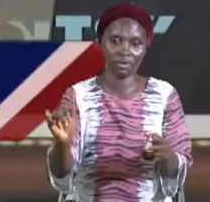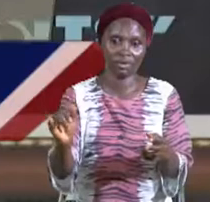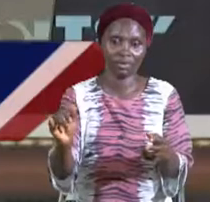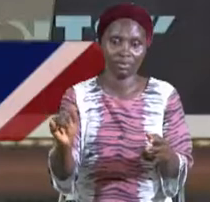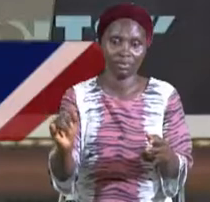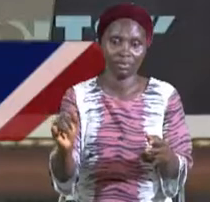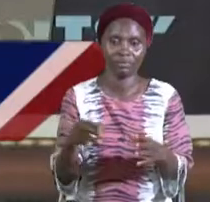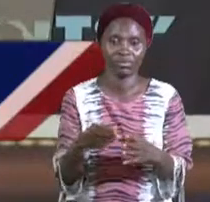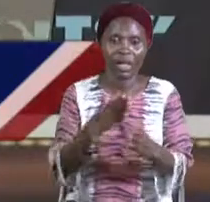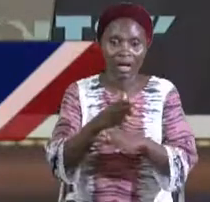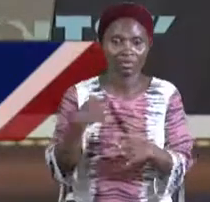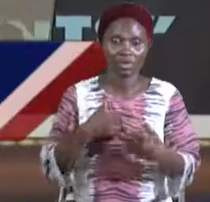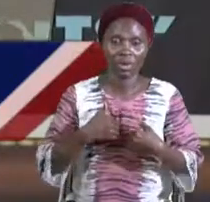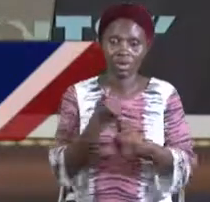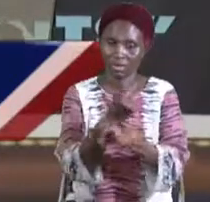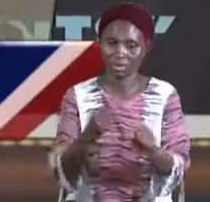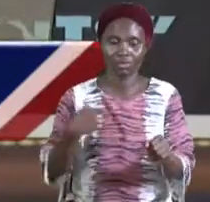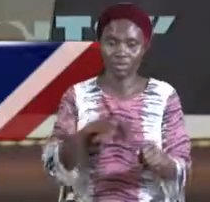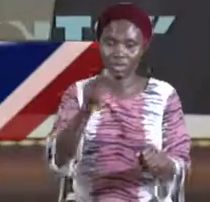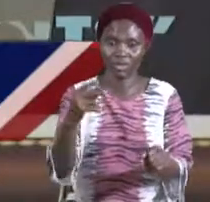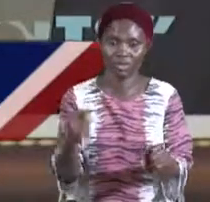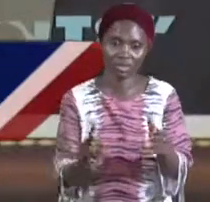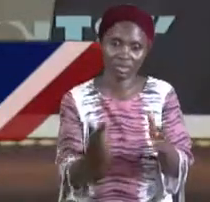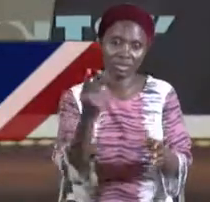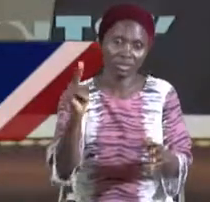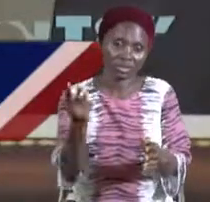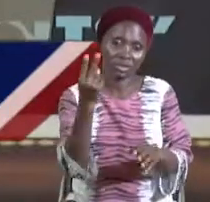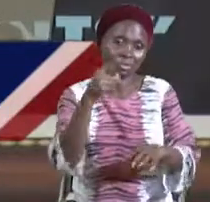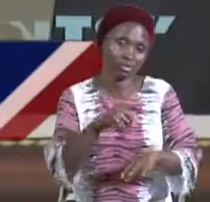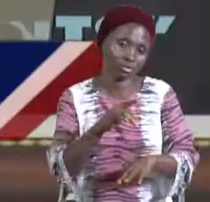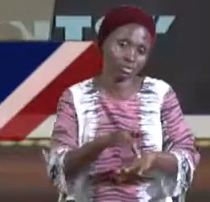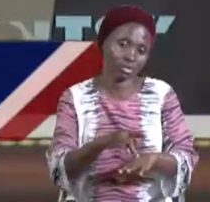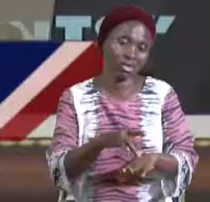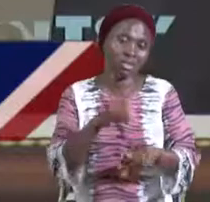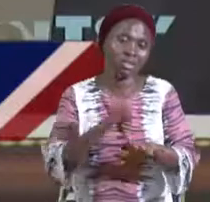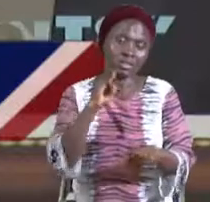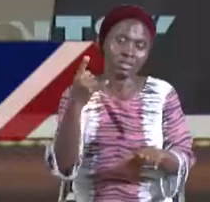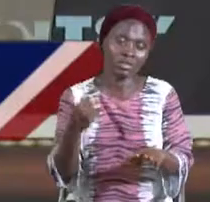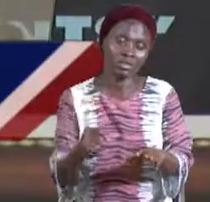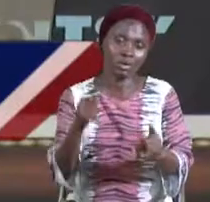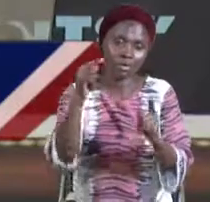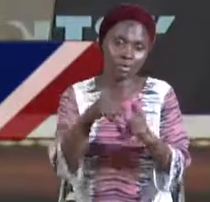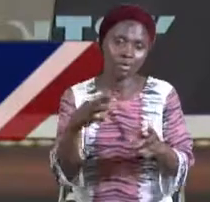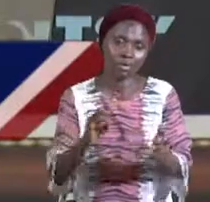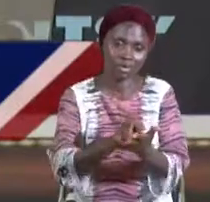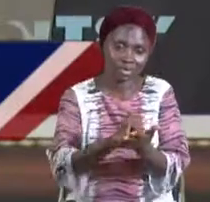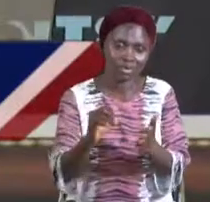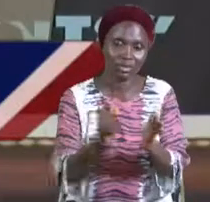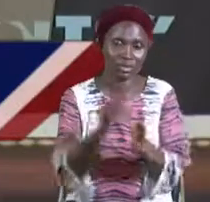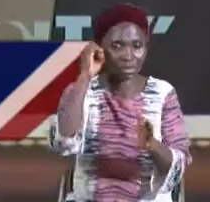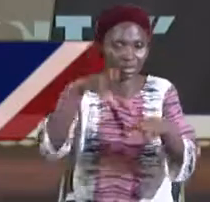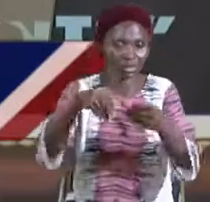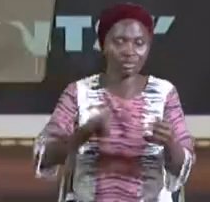nous avons besoin d'une seconde touche, la sanctification. Et c'est à ce niveau de la sanctification qu'il nous donne